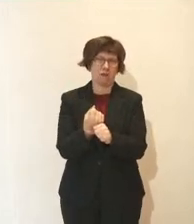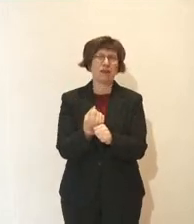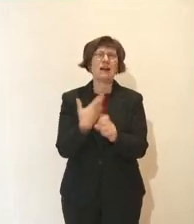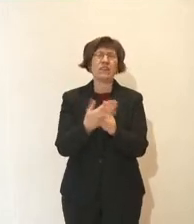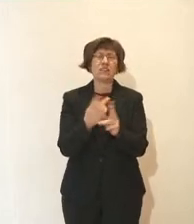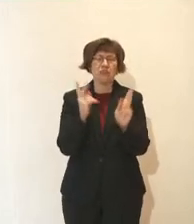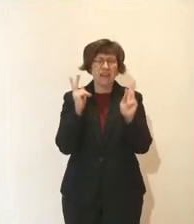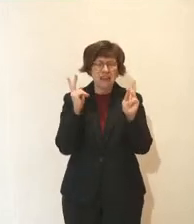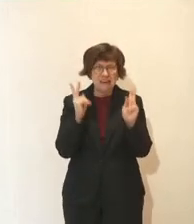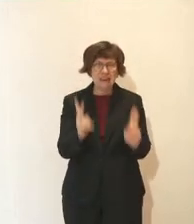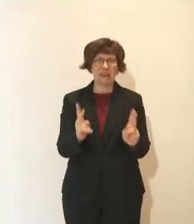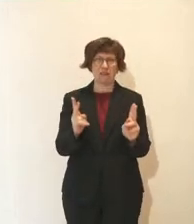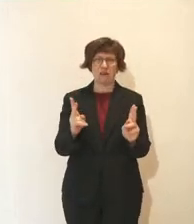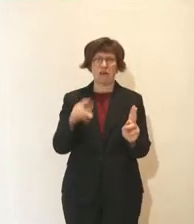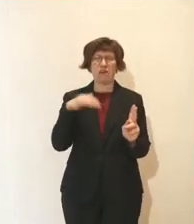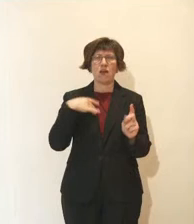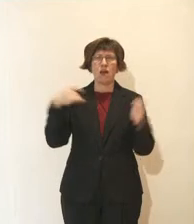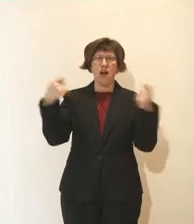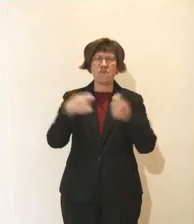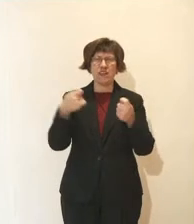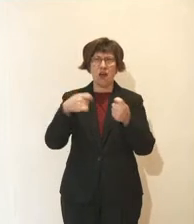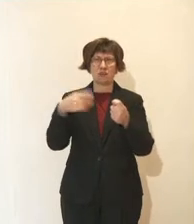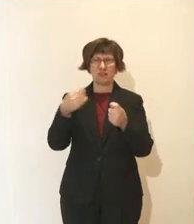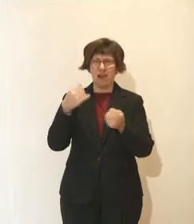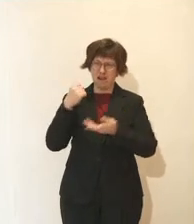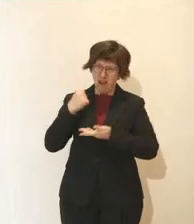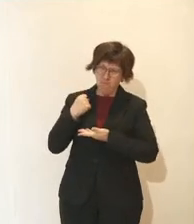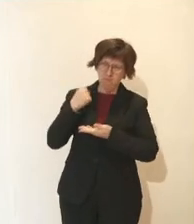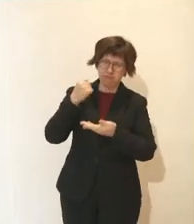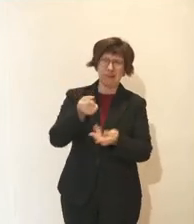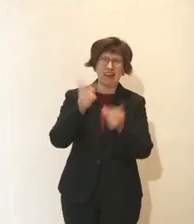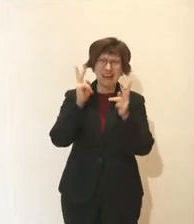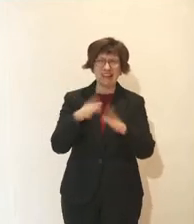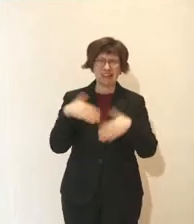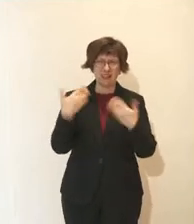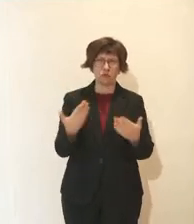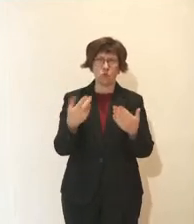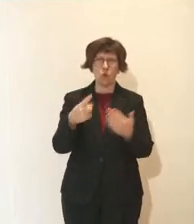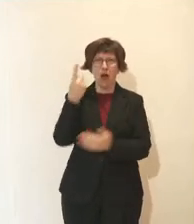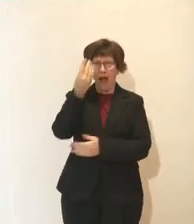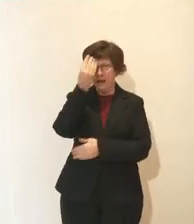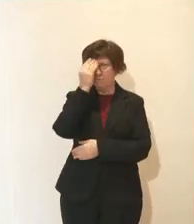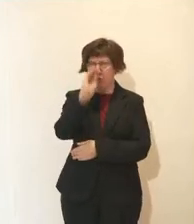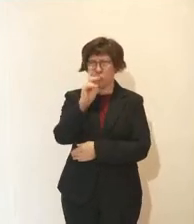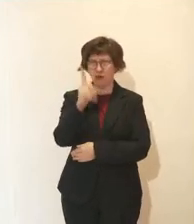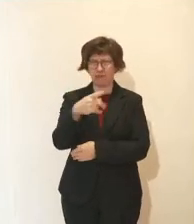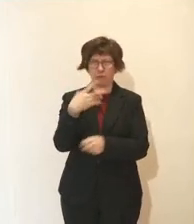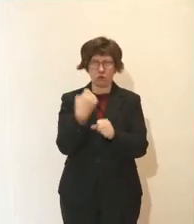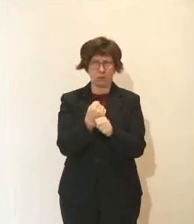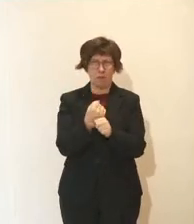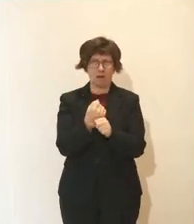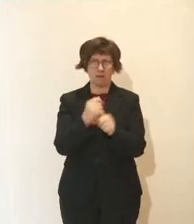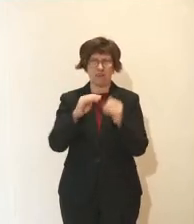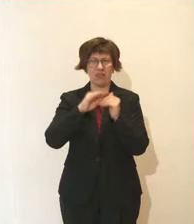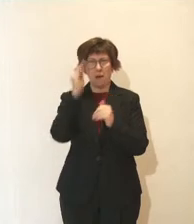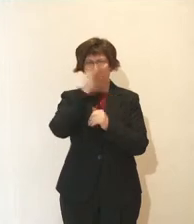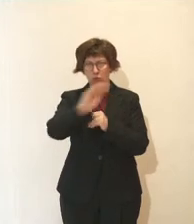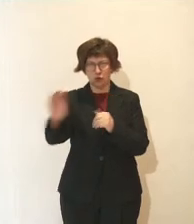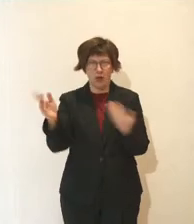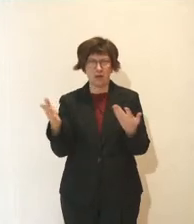richtig dass wir erhebliche finanzielle mittel einsetzen eine botschaft muss man aber auch in diesem land sagen